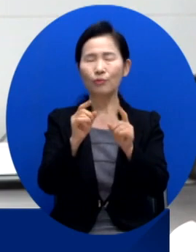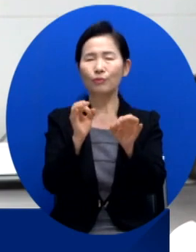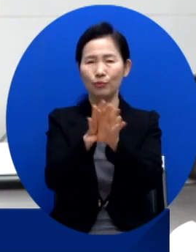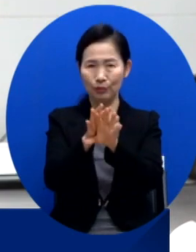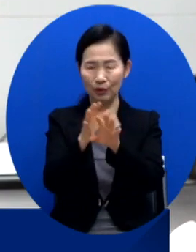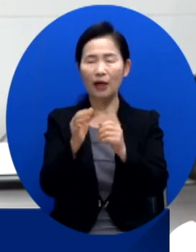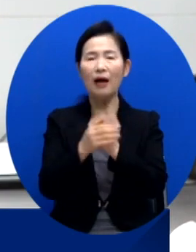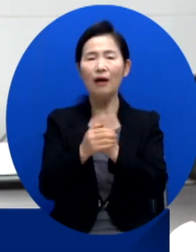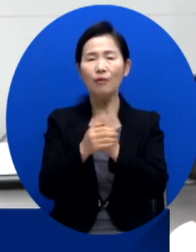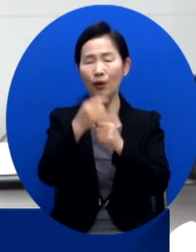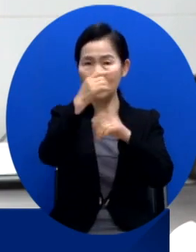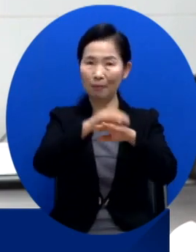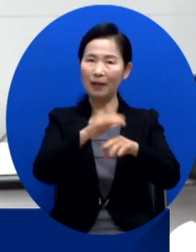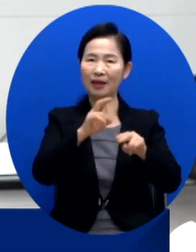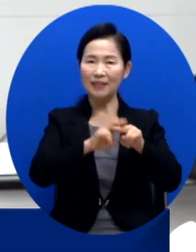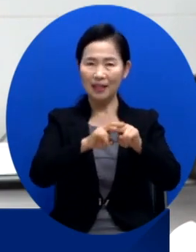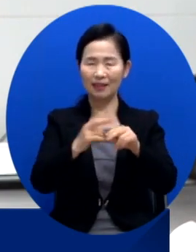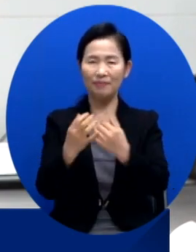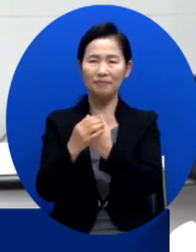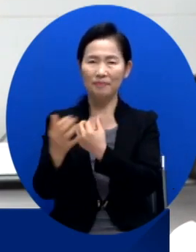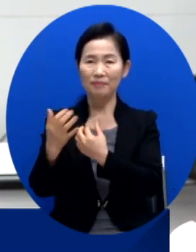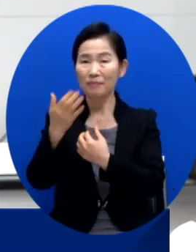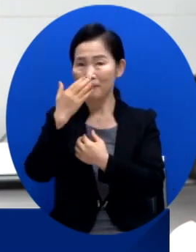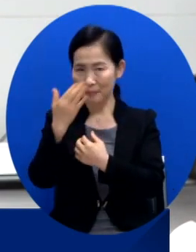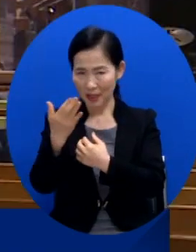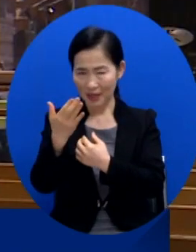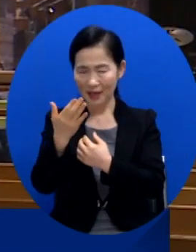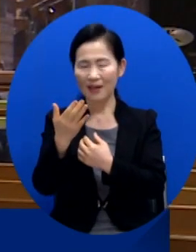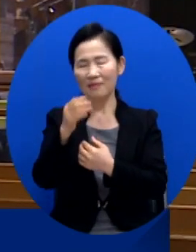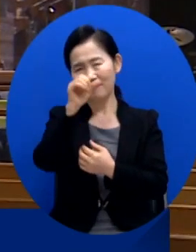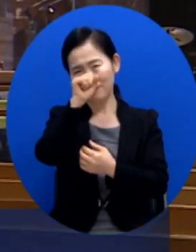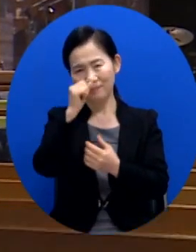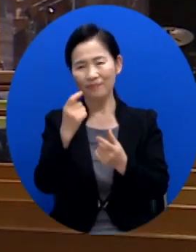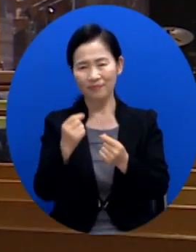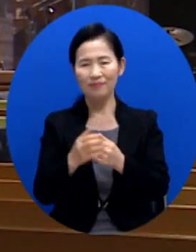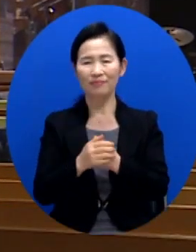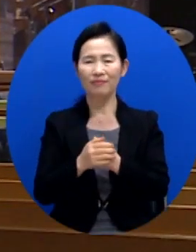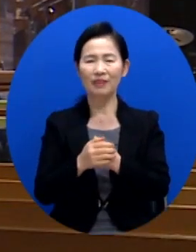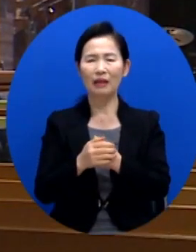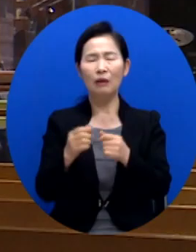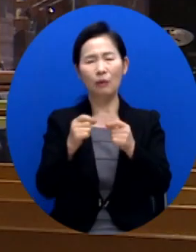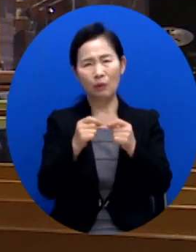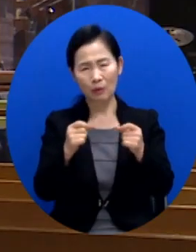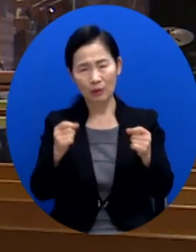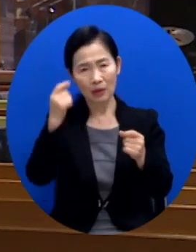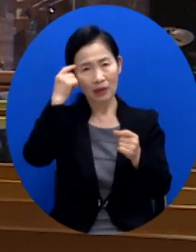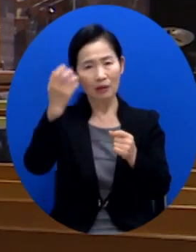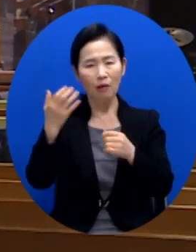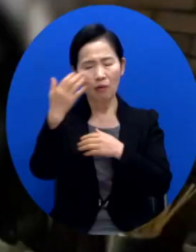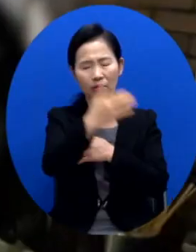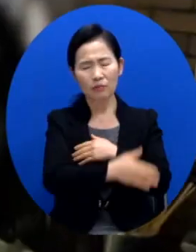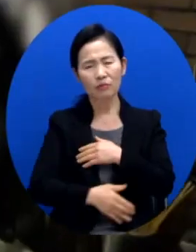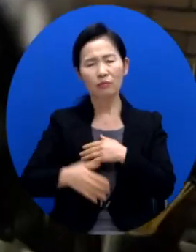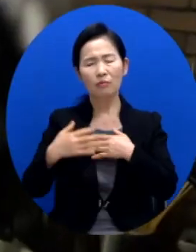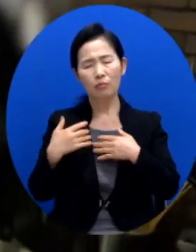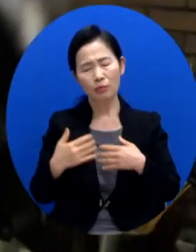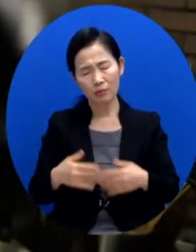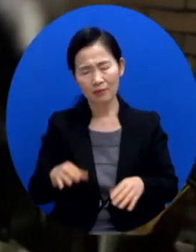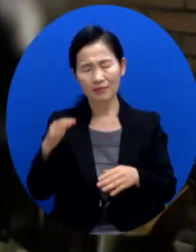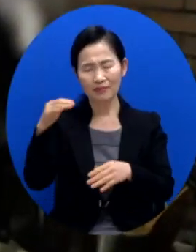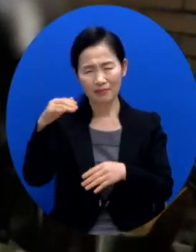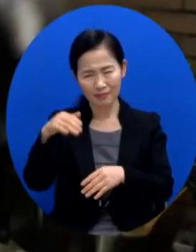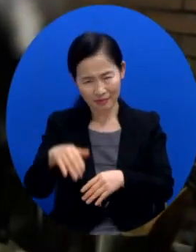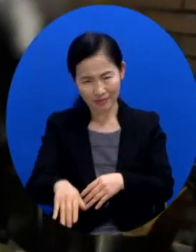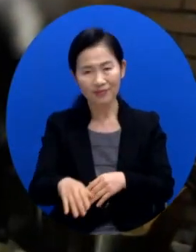예배 자리에 많이 모일 수 있는 시간이 많아졌으면 좋겠어요. 오랜 기간 영육간의 침체를 겪은 서로를 위로하고